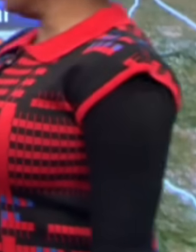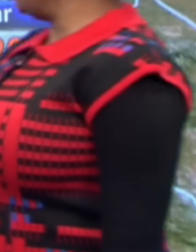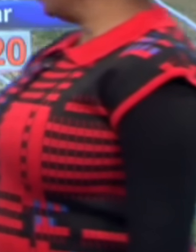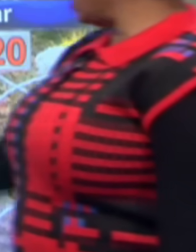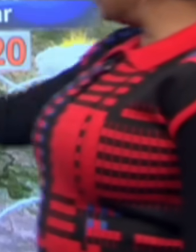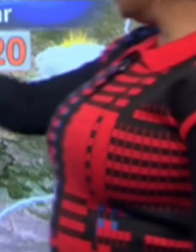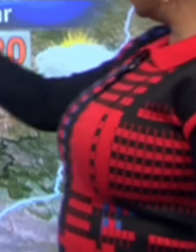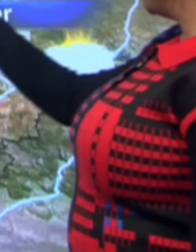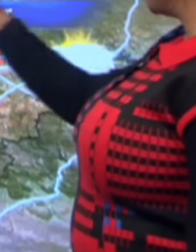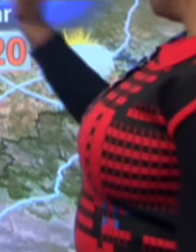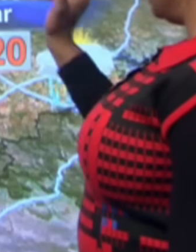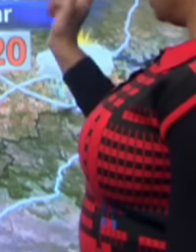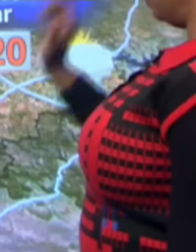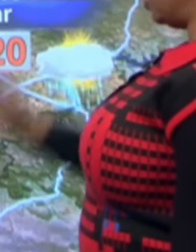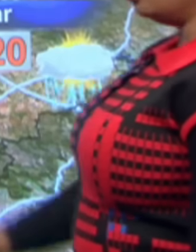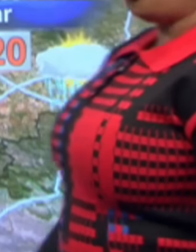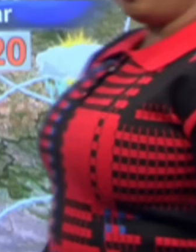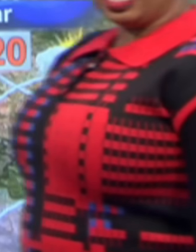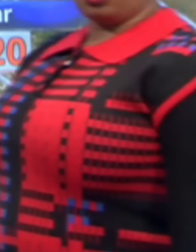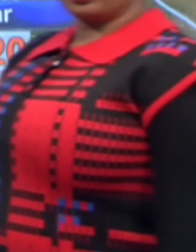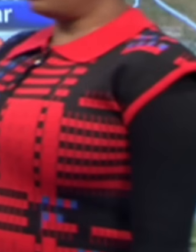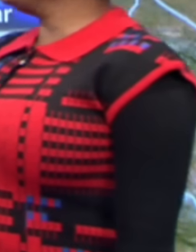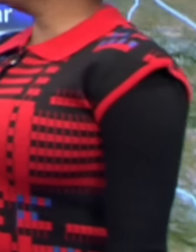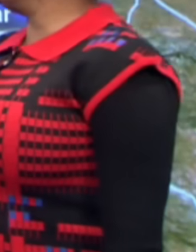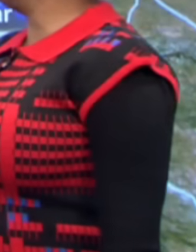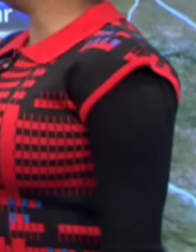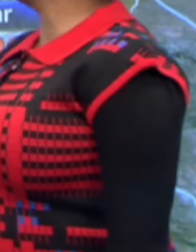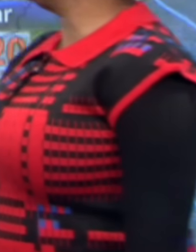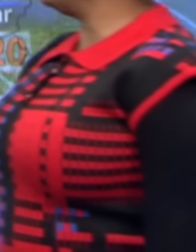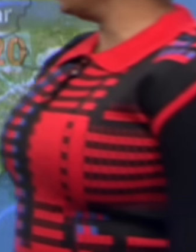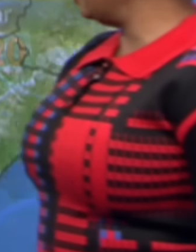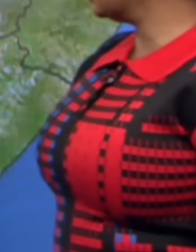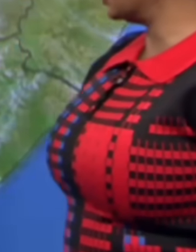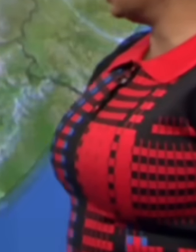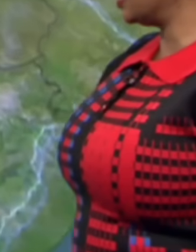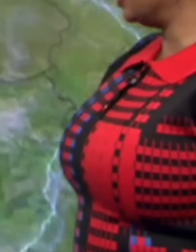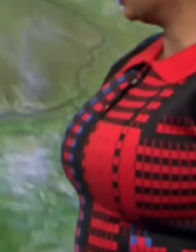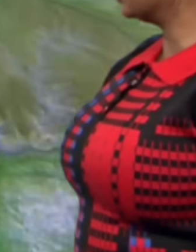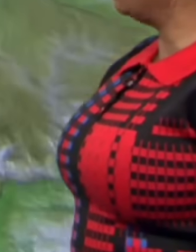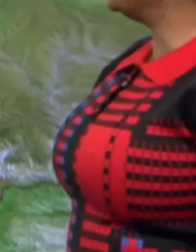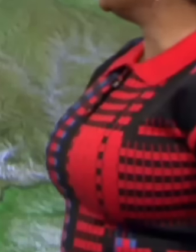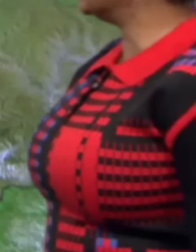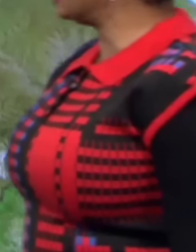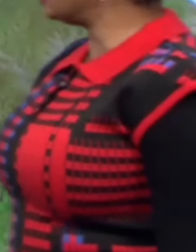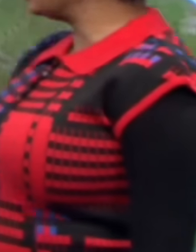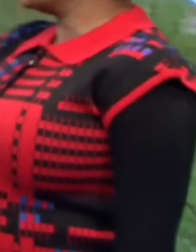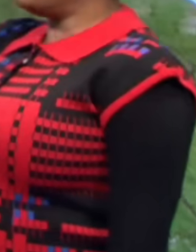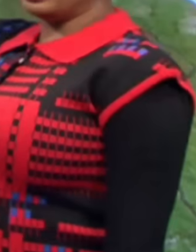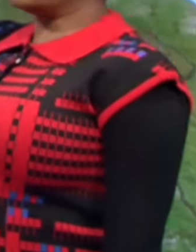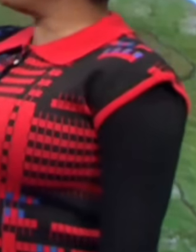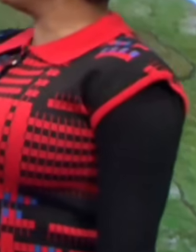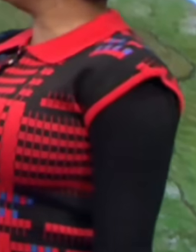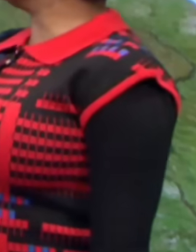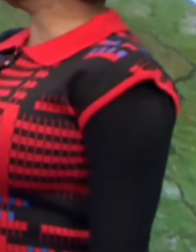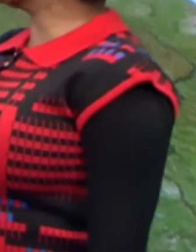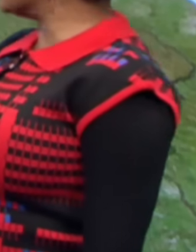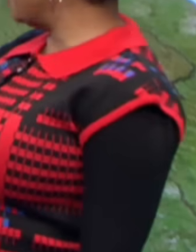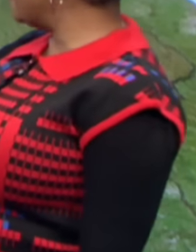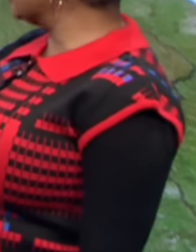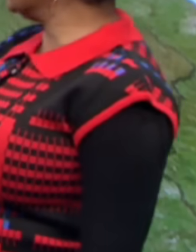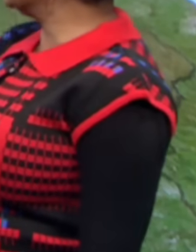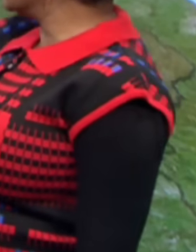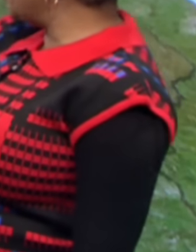Northern Cape Appington Kurumane le Kimberley go bonagala go tlabe go ntše go ne le maru ebile go na le mesarasarane ka dikarolong tše ding tša naga lebelela jwale go provinceng